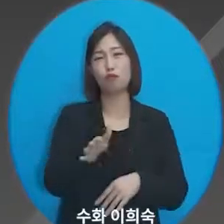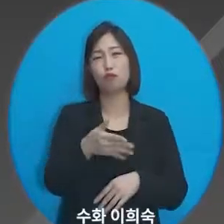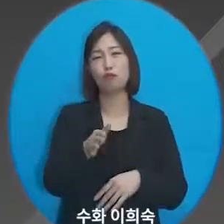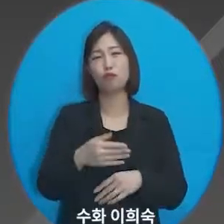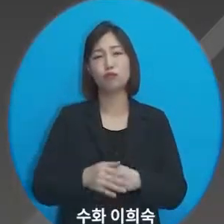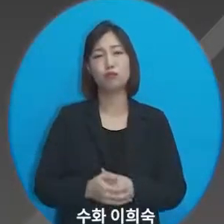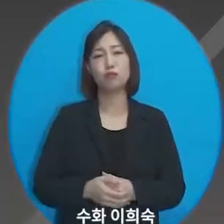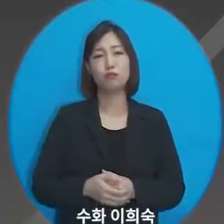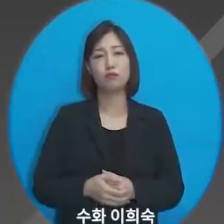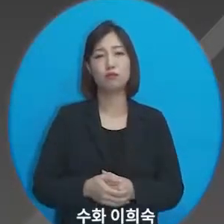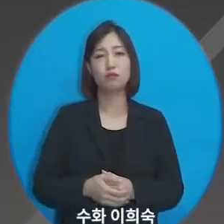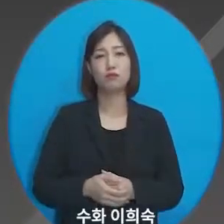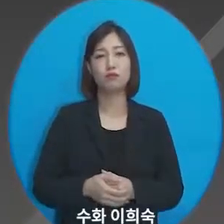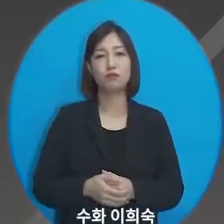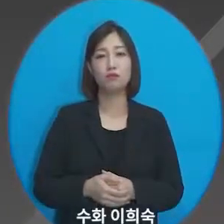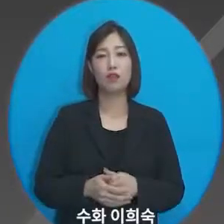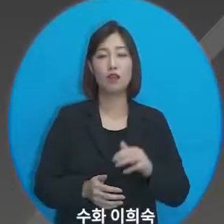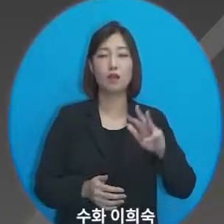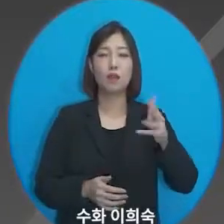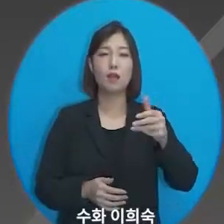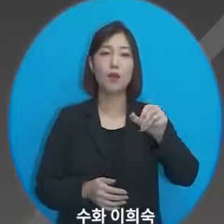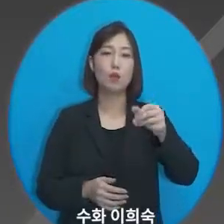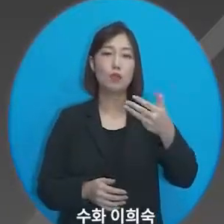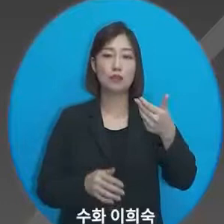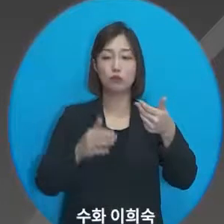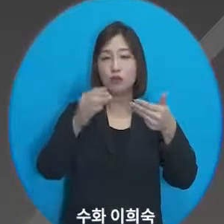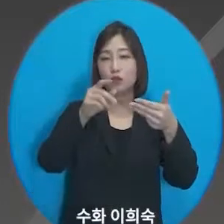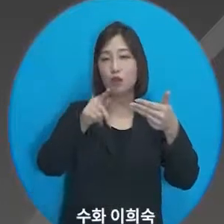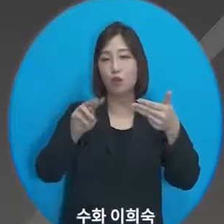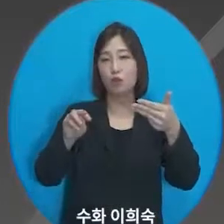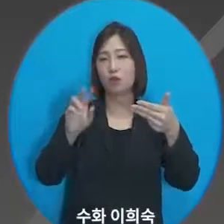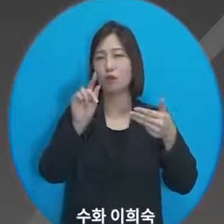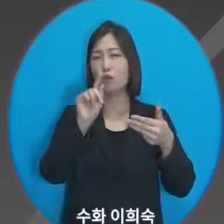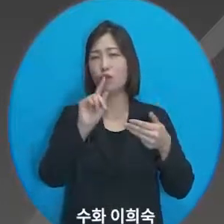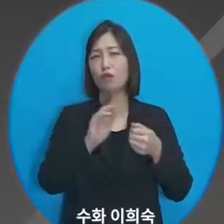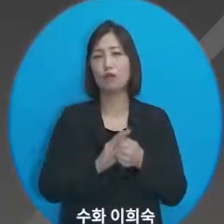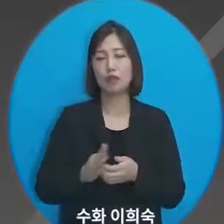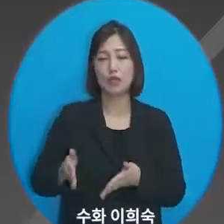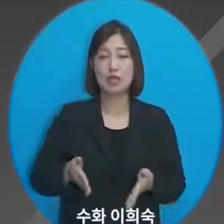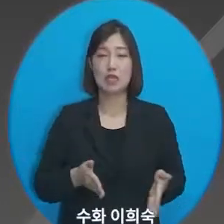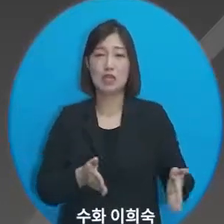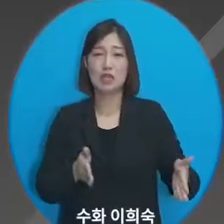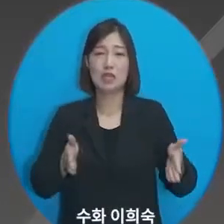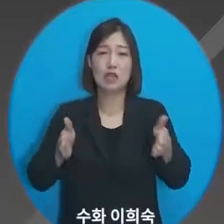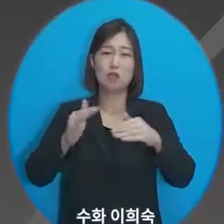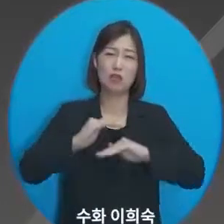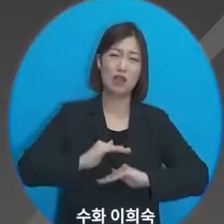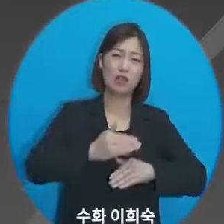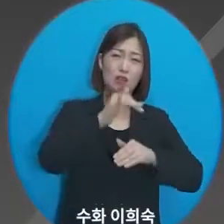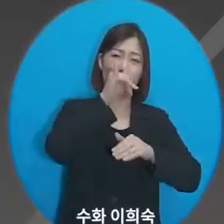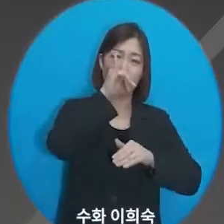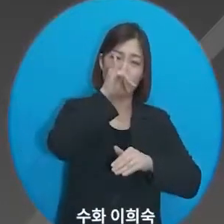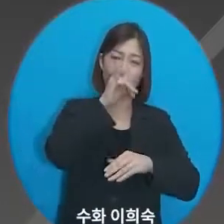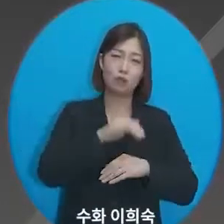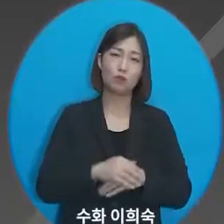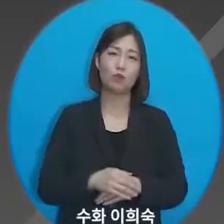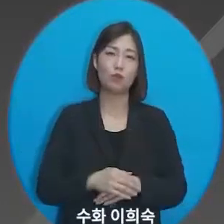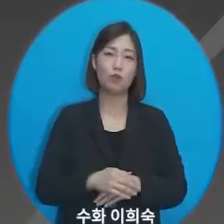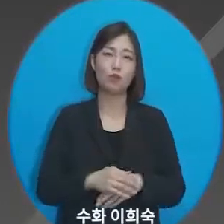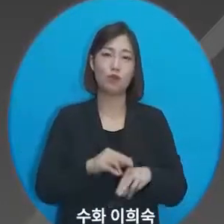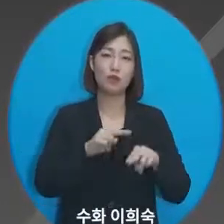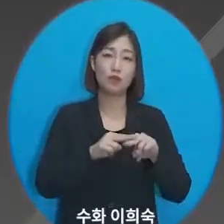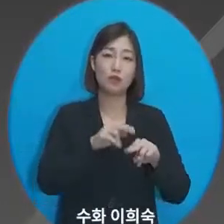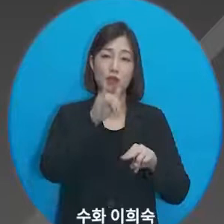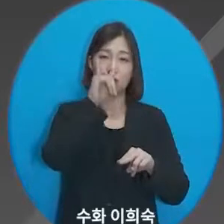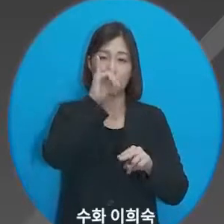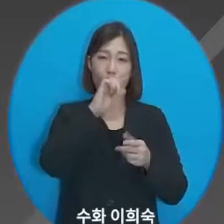859km를 다 뭐 계단도 없이 턱도 없이 만들 거라고는 생각을 하지 않습니다. 그러나 어느 부분에는